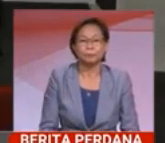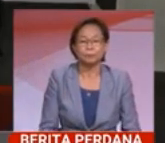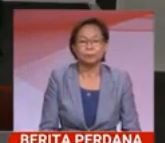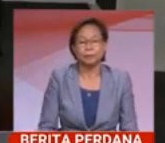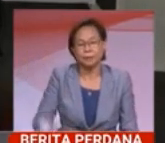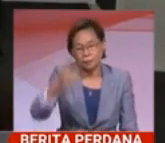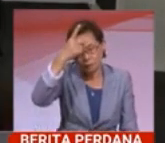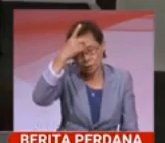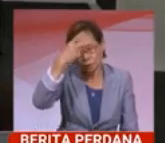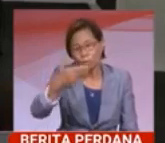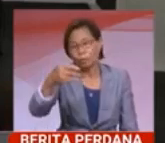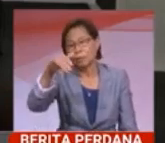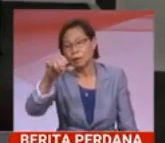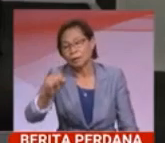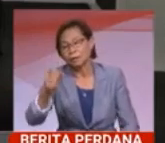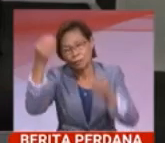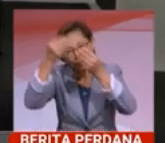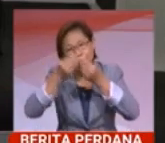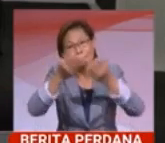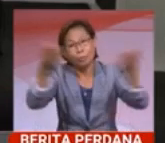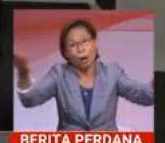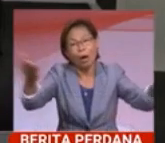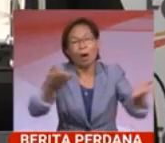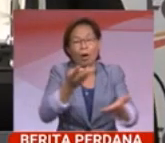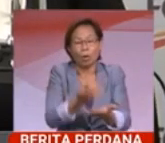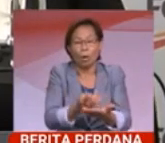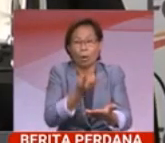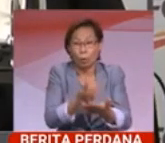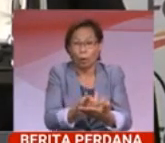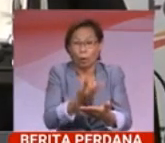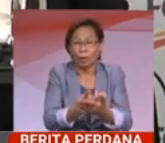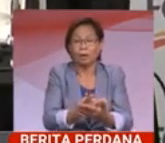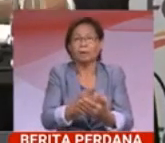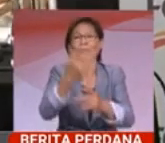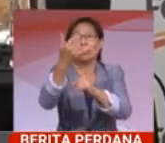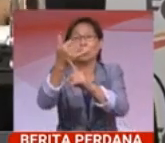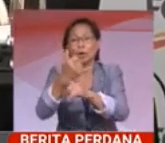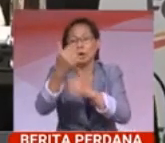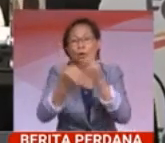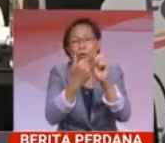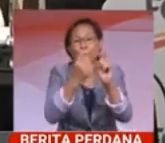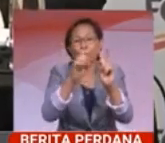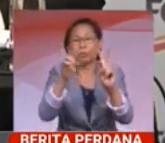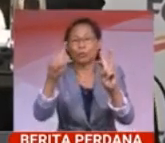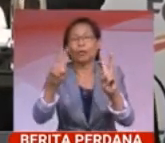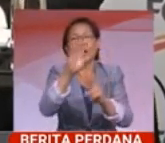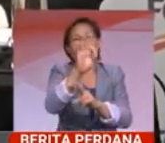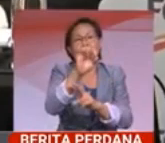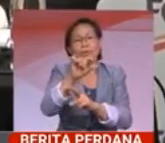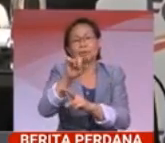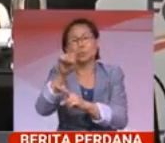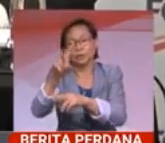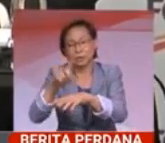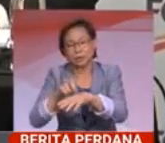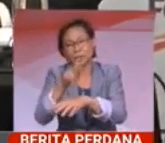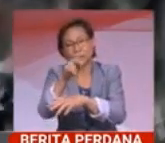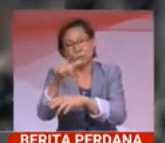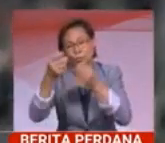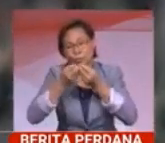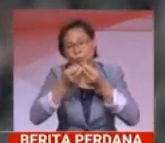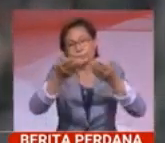jatuh harris pastilah mengumkan prestasi keuangan suku kedua 2020 scbd ibu negara